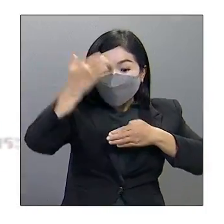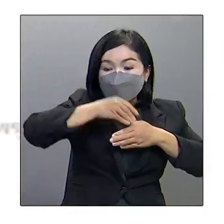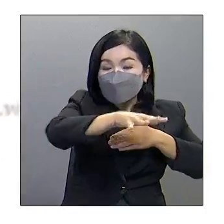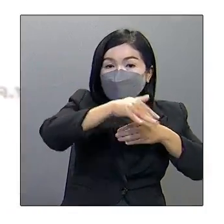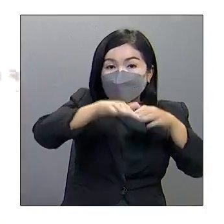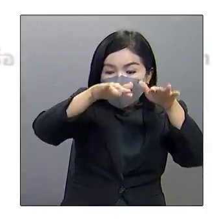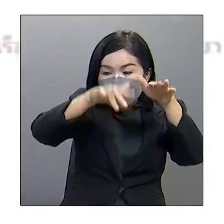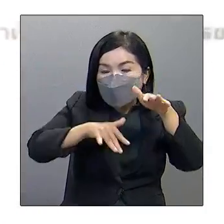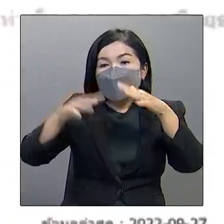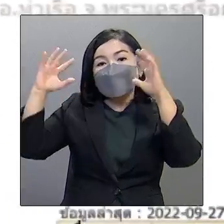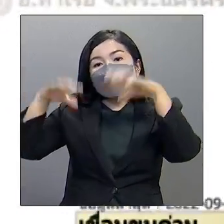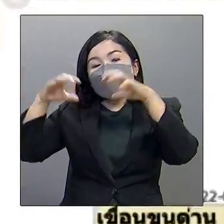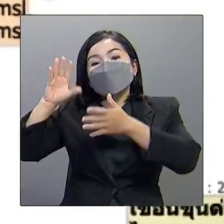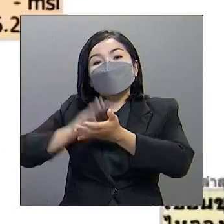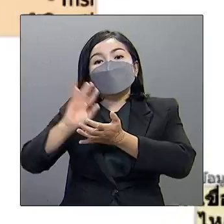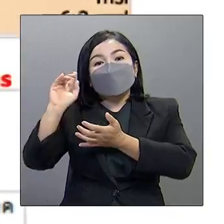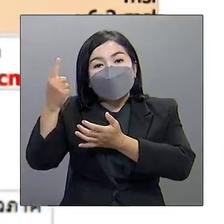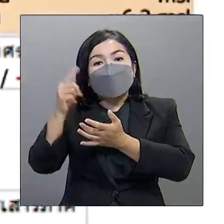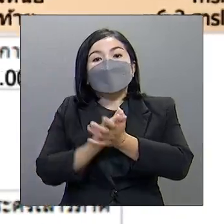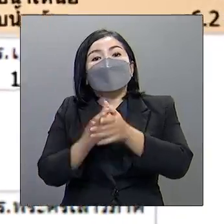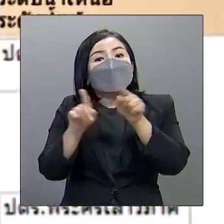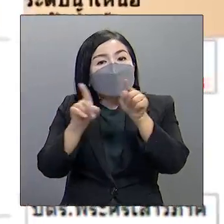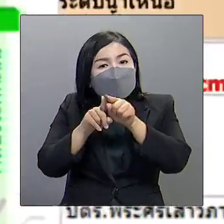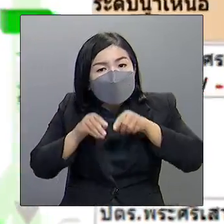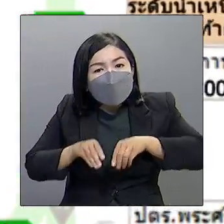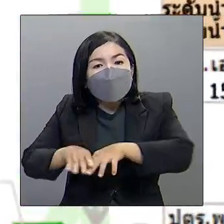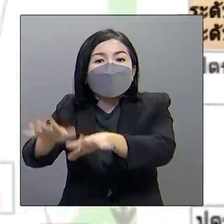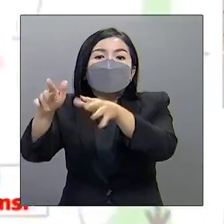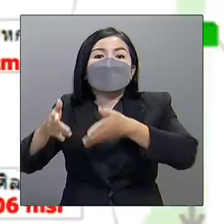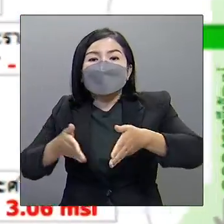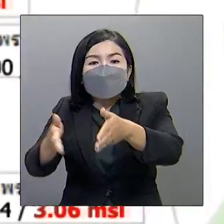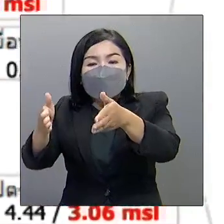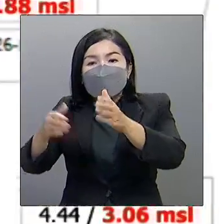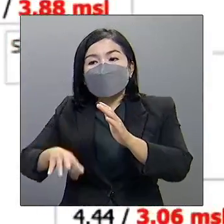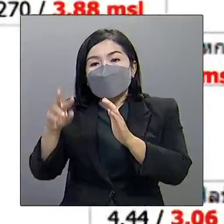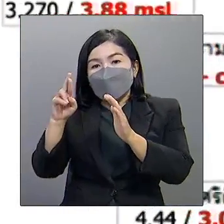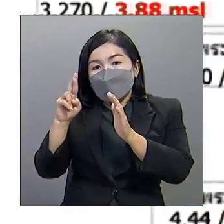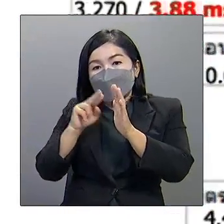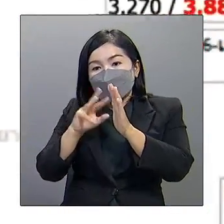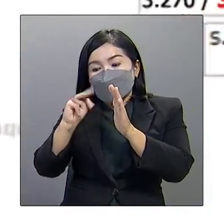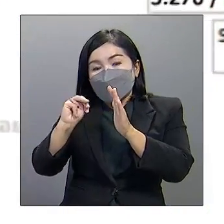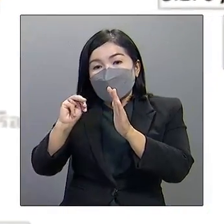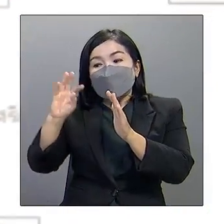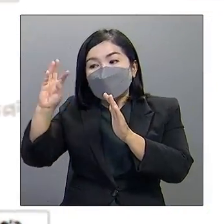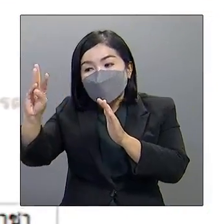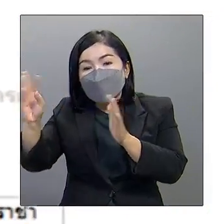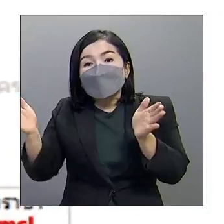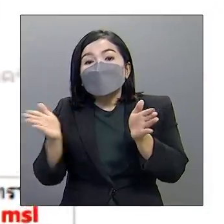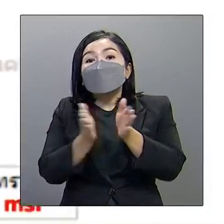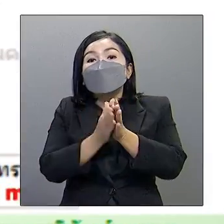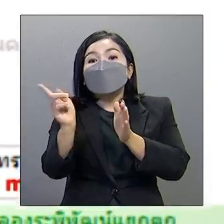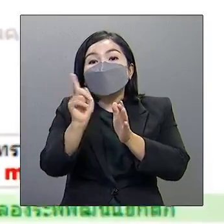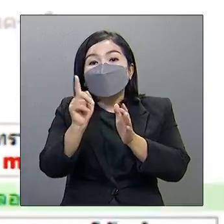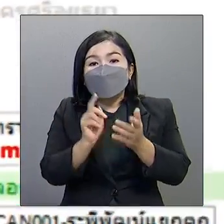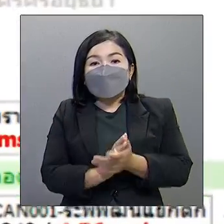จะไหลผ่านเขื่อนป่าสักนะครับมาสู่ผ่านเขื่อนพระราม6หลังจากผ่านเขื่อนพระราม6แล้วเนี่ยก็จะไหลต่อมานะครับมารวมกับแม่น้ำเจ้าพระยานะครับที่บางไทร นัดกันที่บ